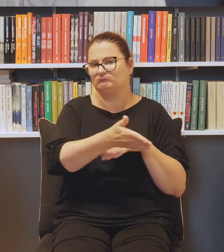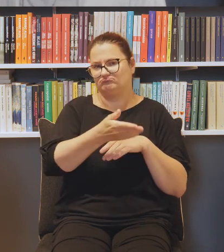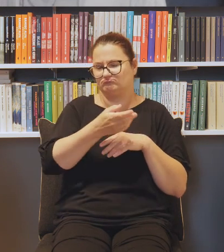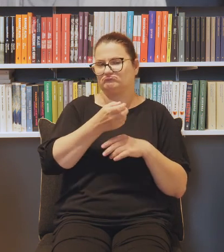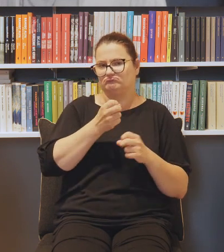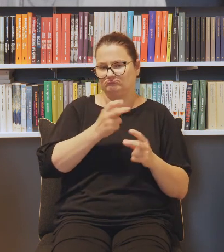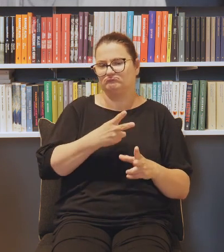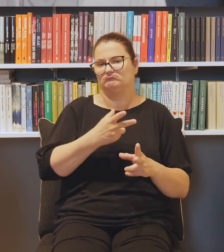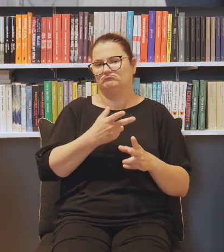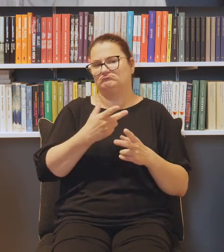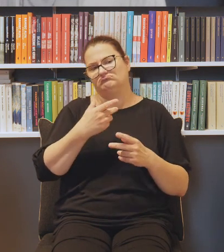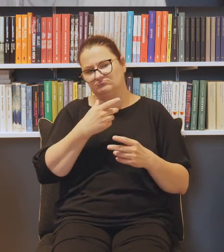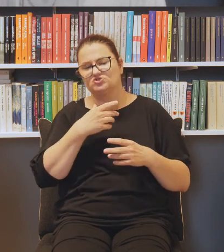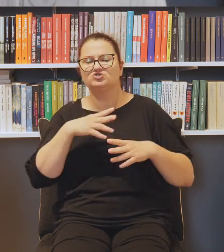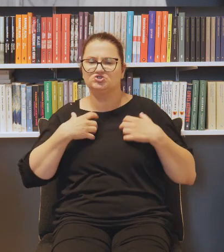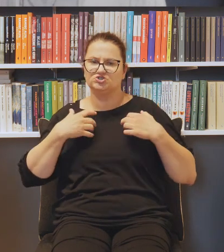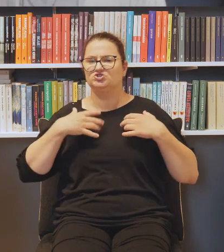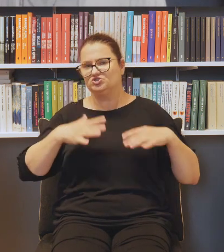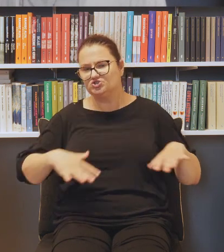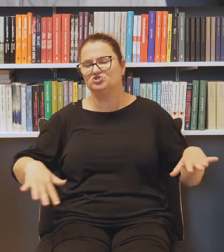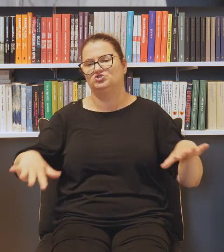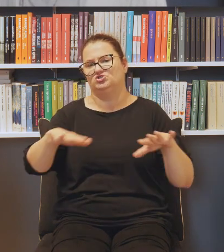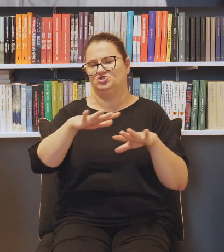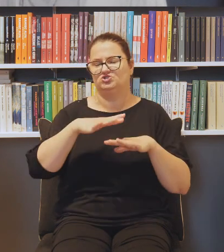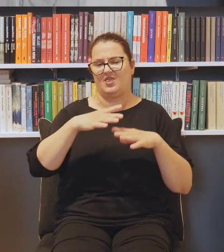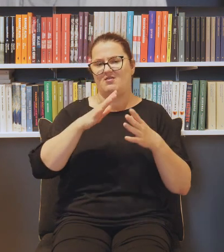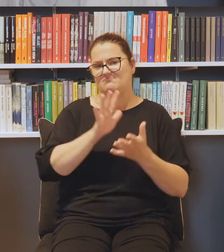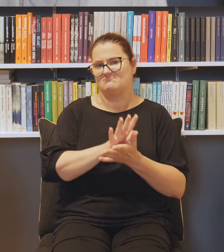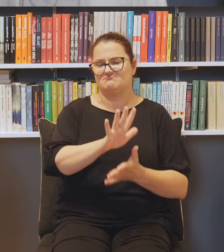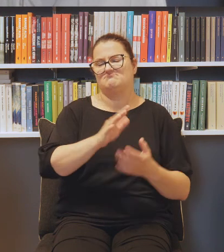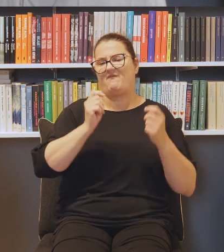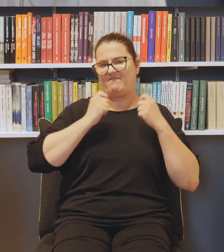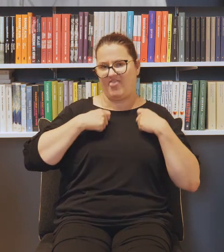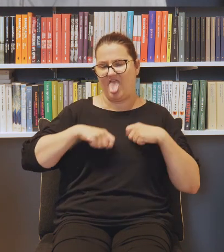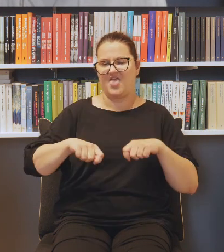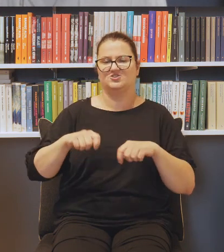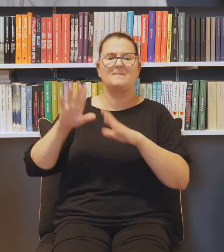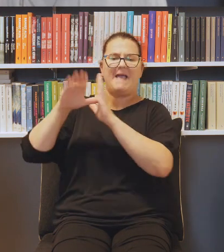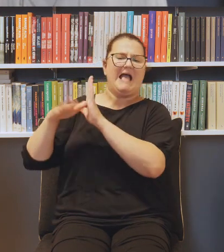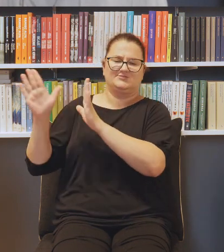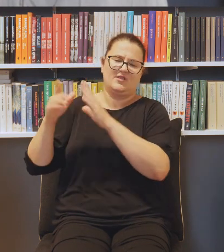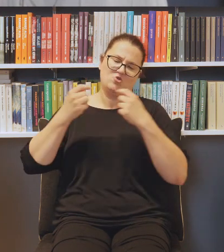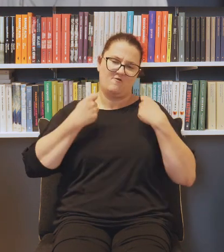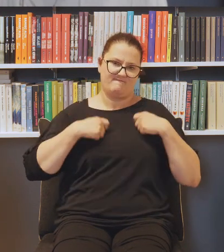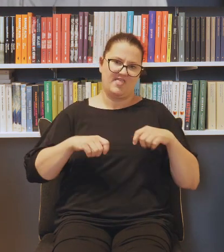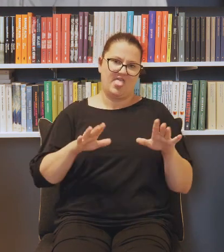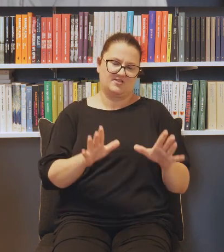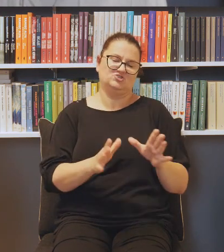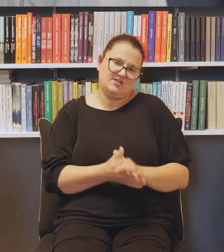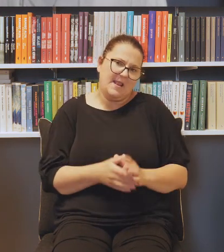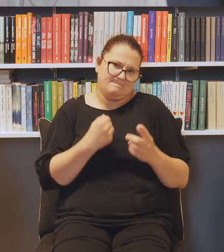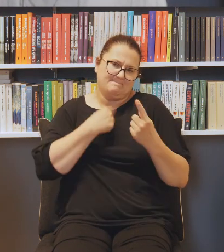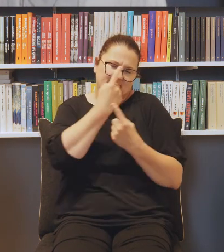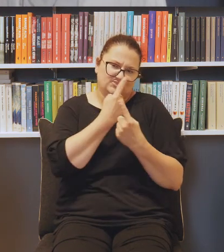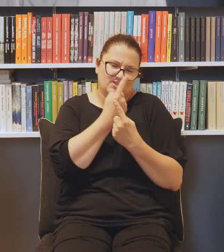takich o życiu takim na prowincji, nie w mieście, tylko właśnie na wsi. Ale myślę,